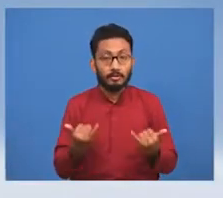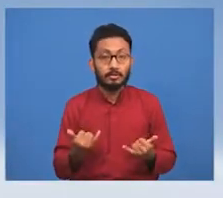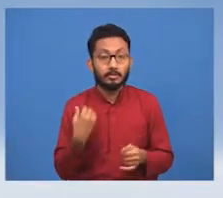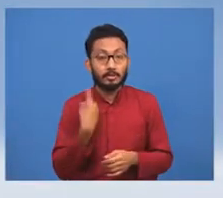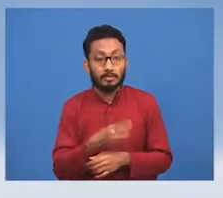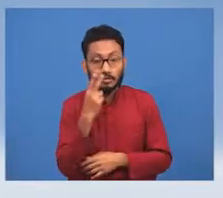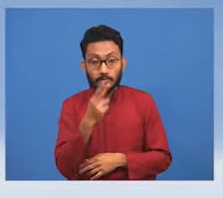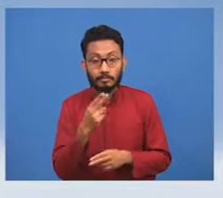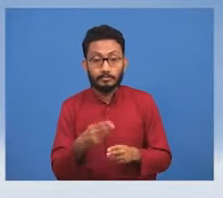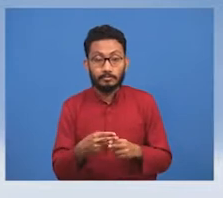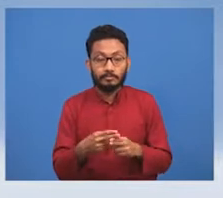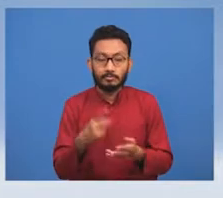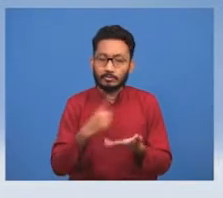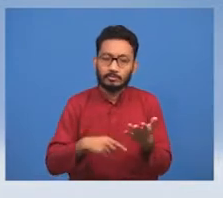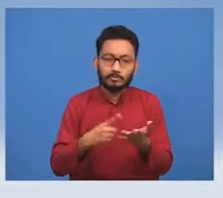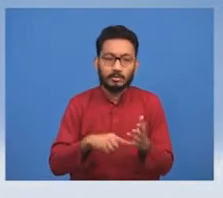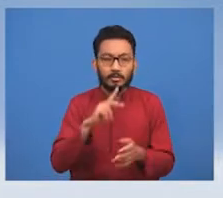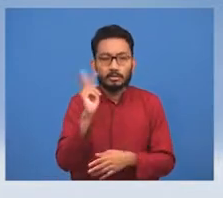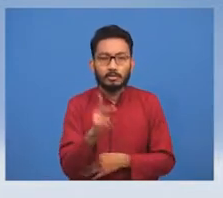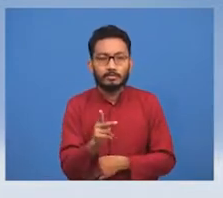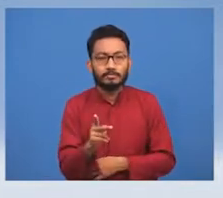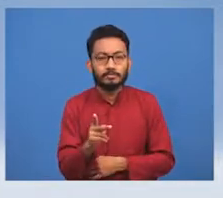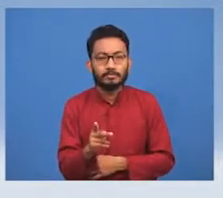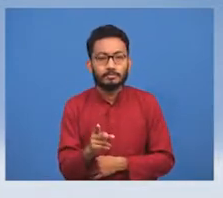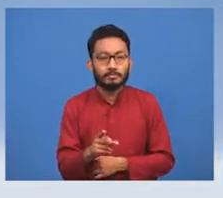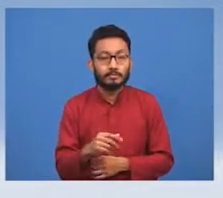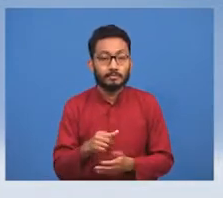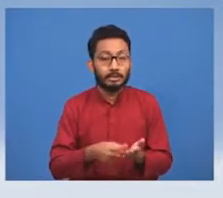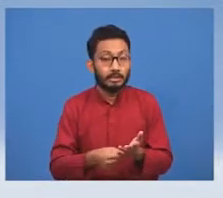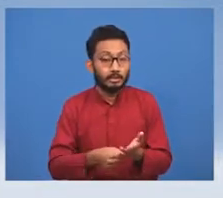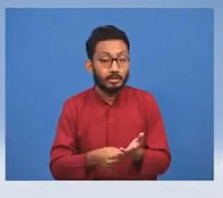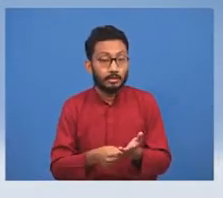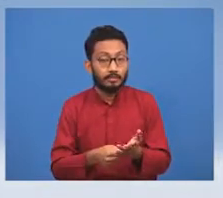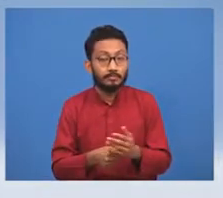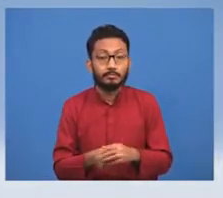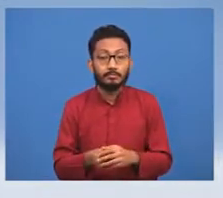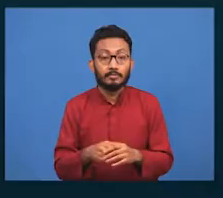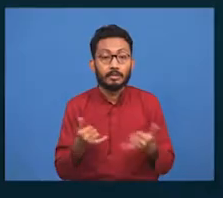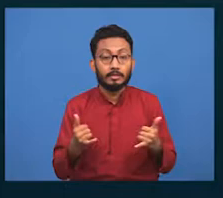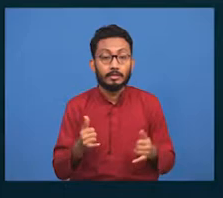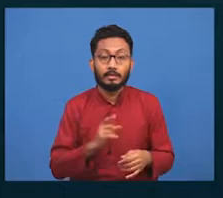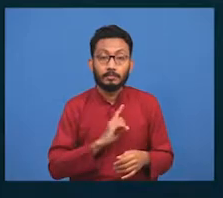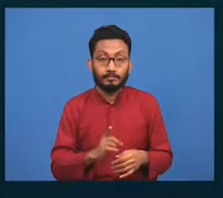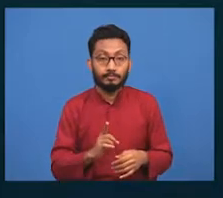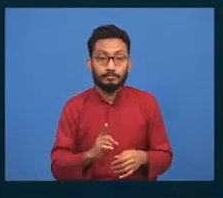pula apakah akibat mempersendakan agama.